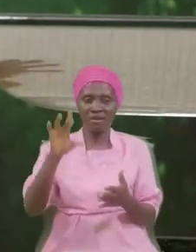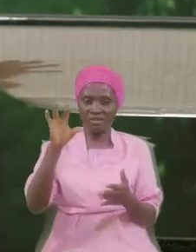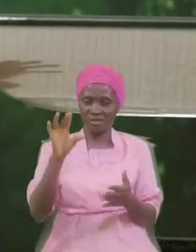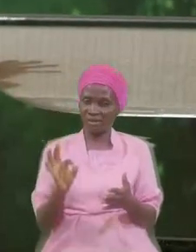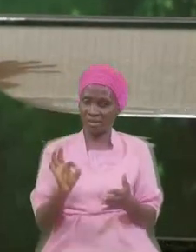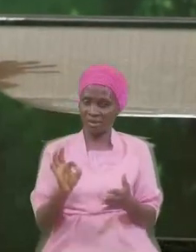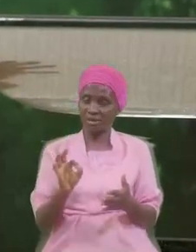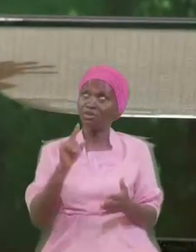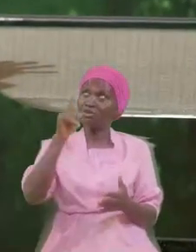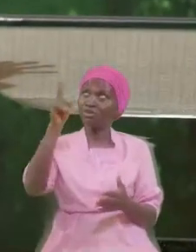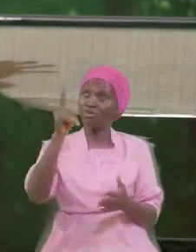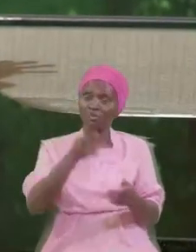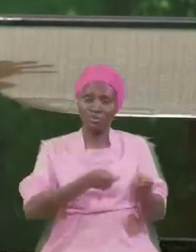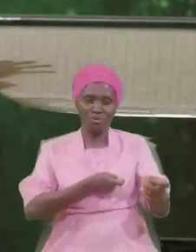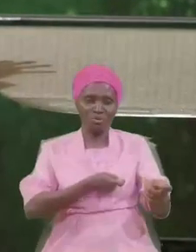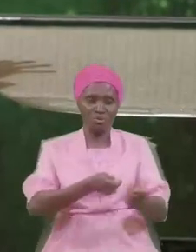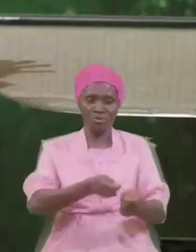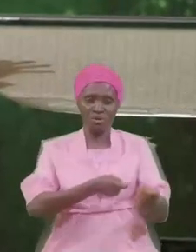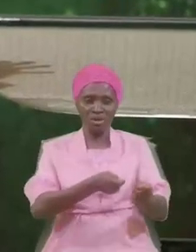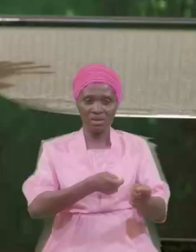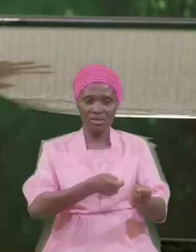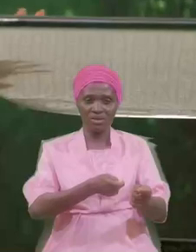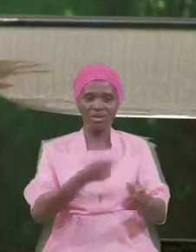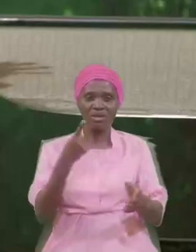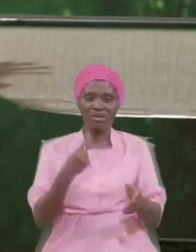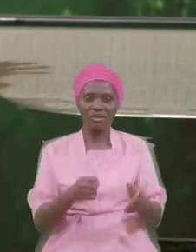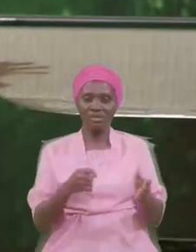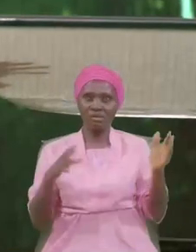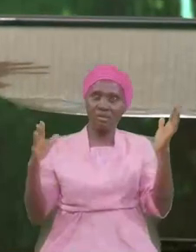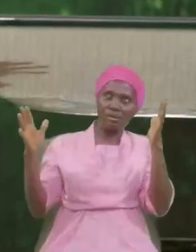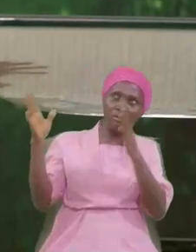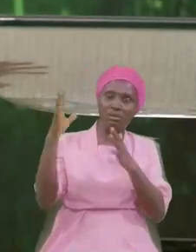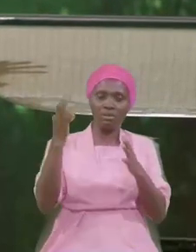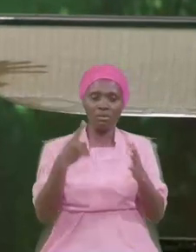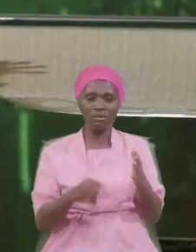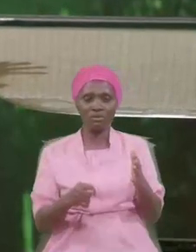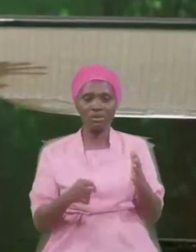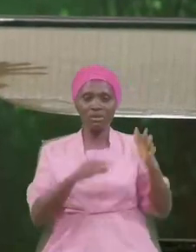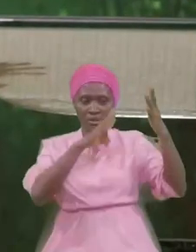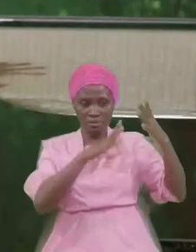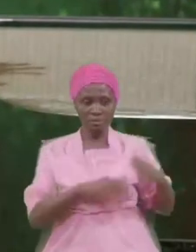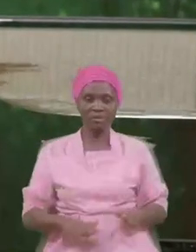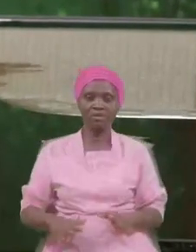Tu domptes l'orgueil de la mer.